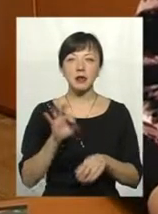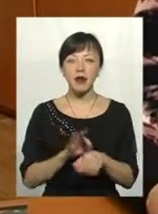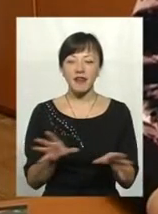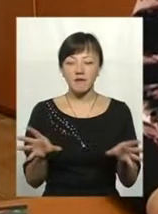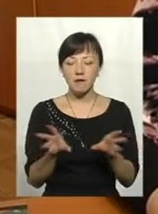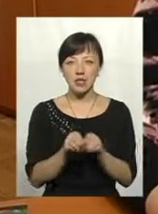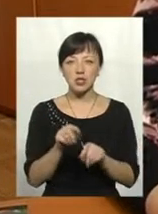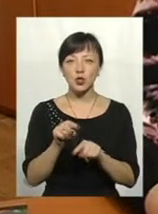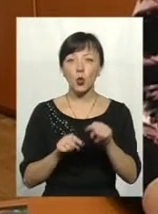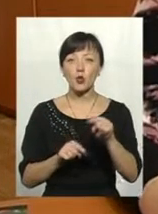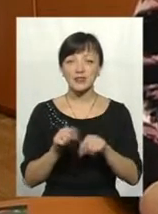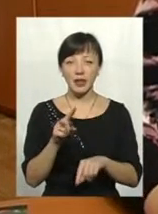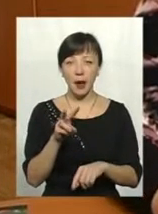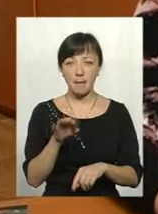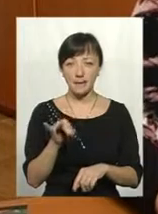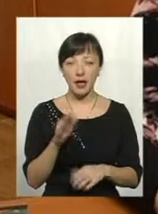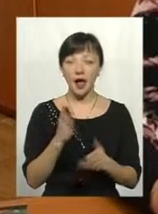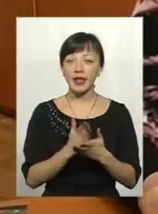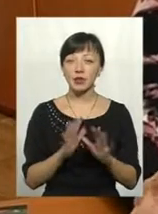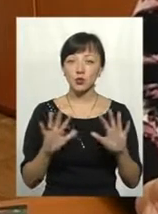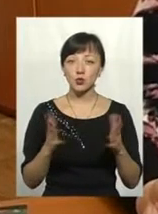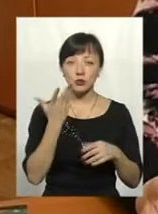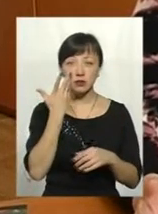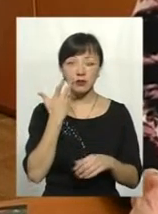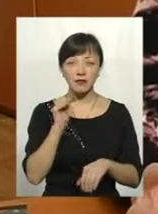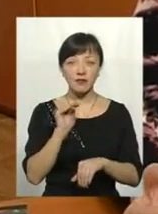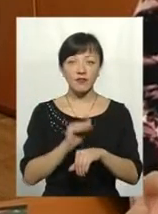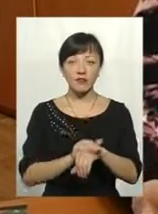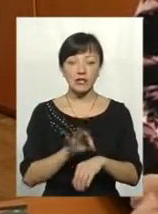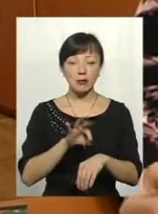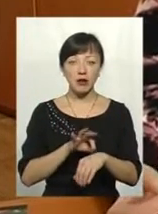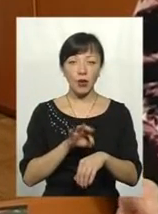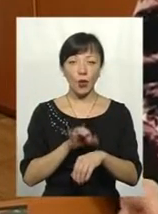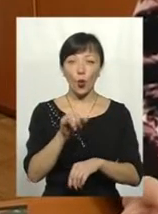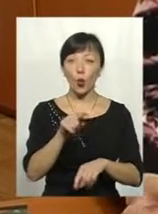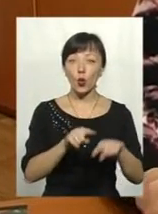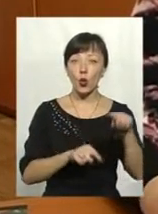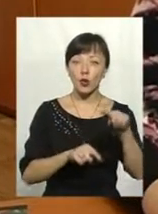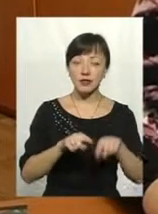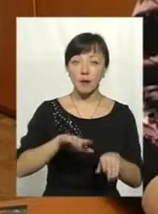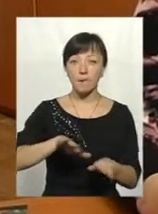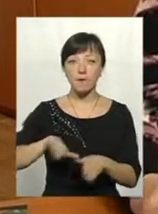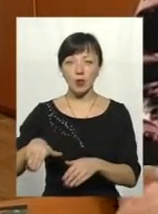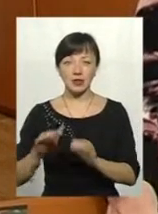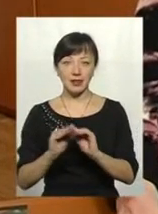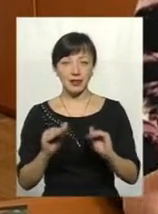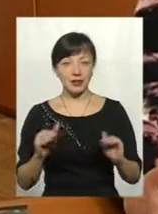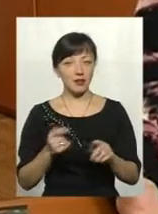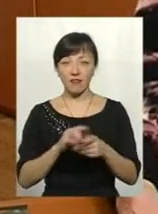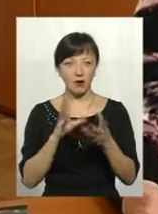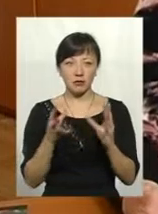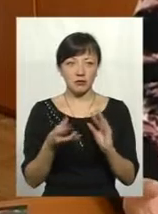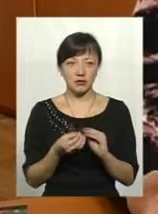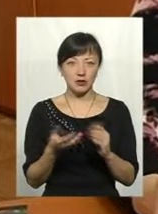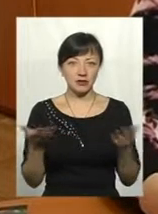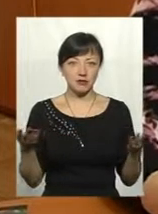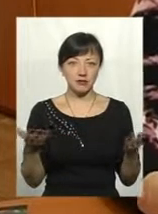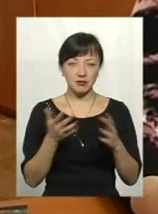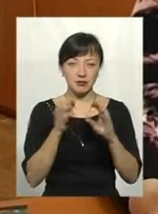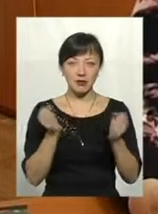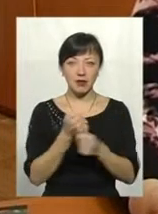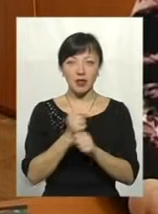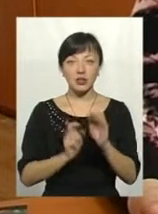с родственниками. А есть такие случаи, когда мы выявили заболевание у родственников после детей, что вообще неприемлемо, потому что